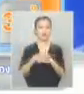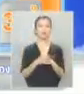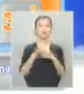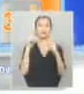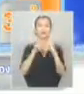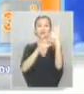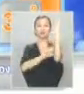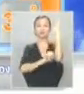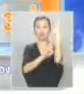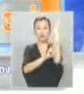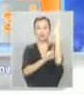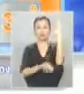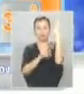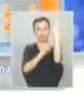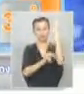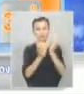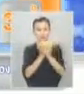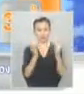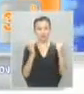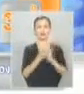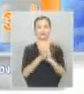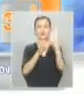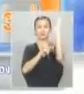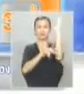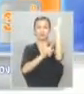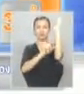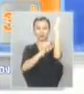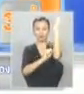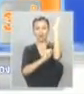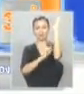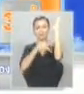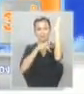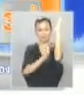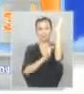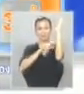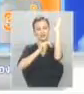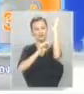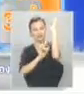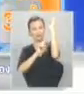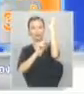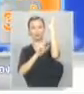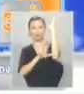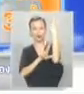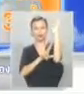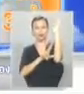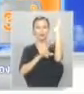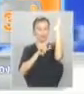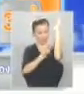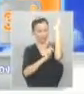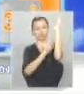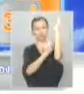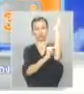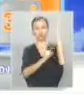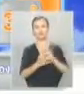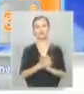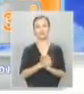จังหวัดสุราษฎร์ธานีนครศรีธรรมราชพัทลุงสงขลาปัตตานียะลานราธิวาสตรังและสตูลอุณห